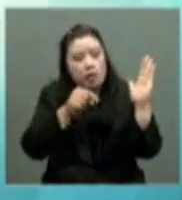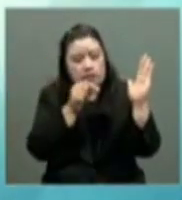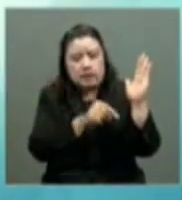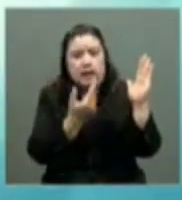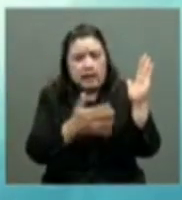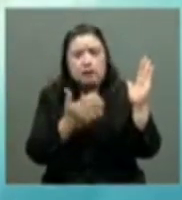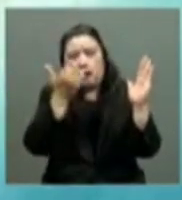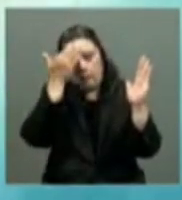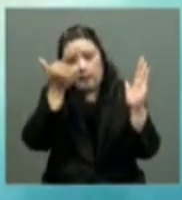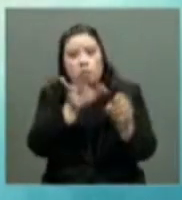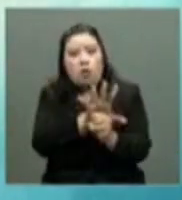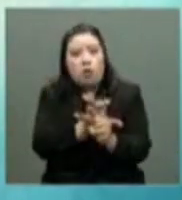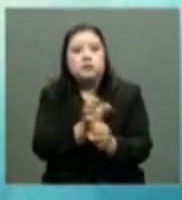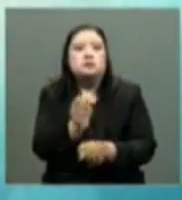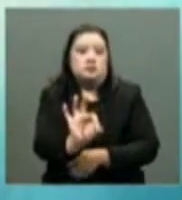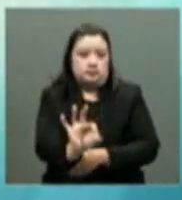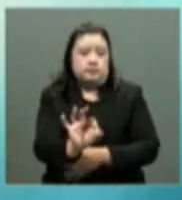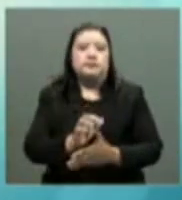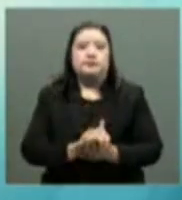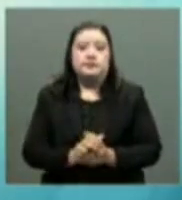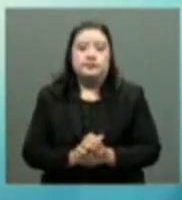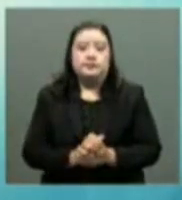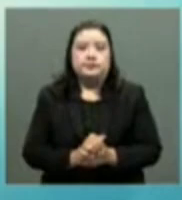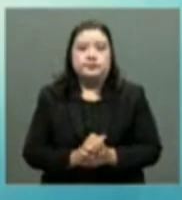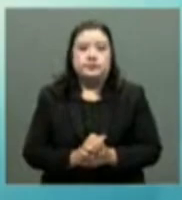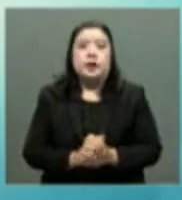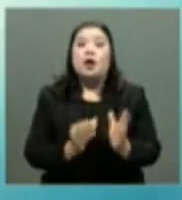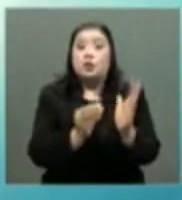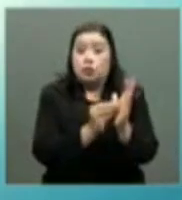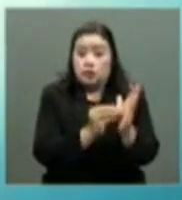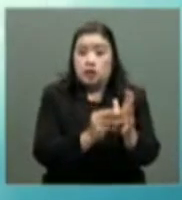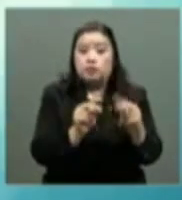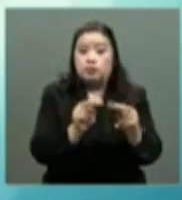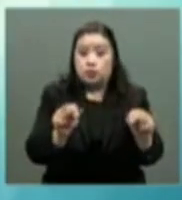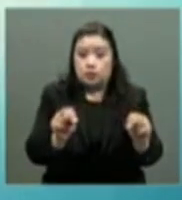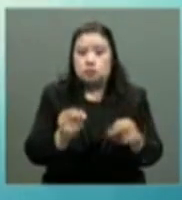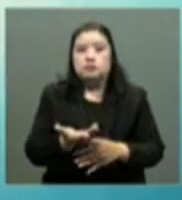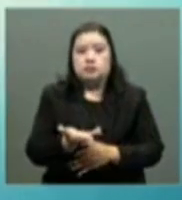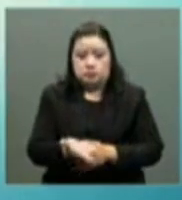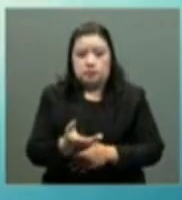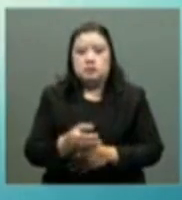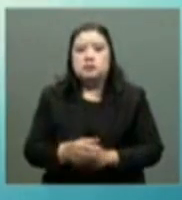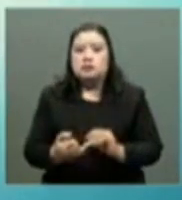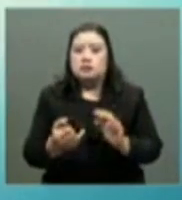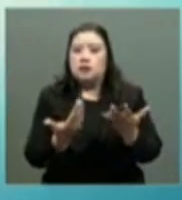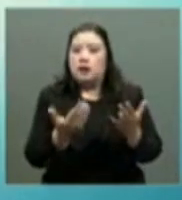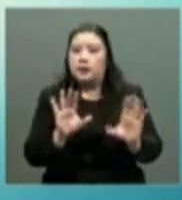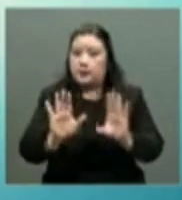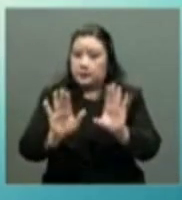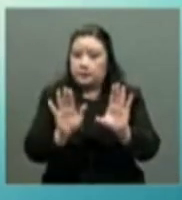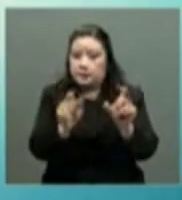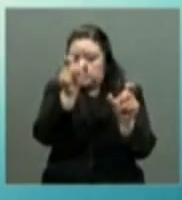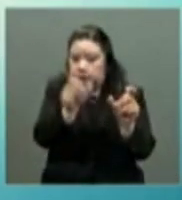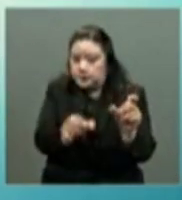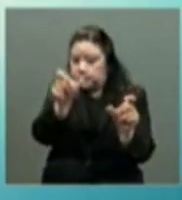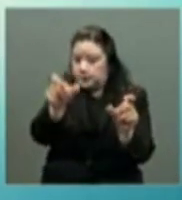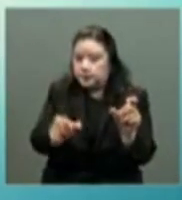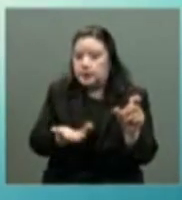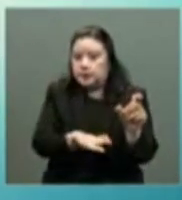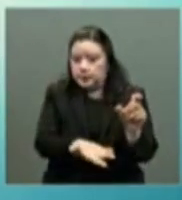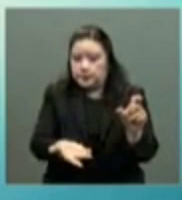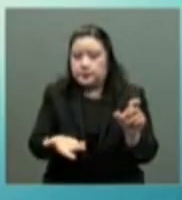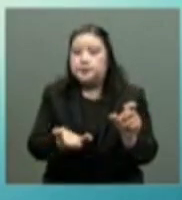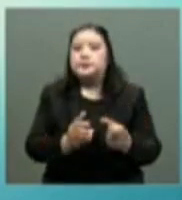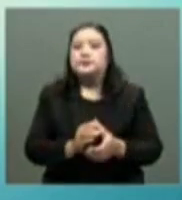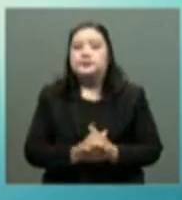พอย่างนี้อยู่ไปดูที่ระหว่างกรุงเทพนนทบุรีเปรียบเทียบกับทางต่างจังหวัดก็จะเห็นว่าแนวโน้มนะครับของต่างจังหวัด